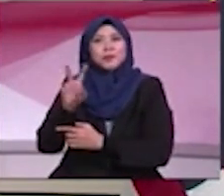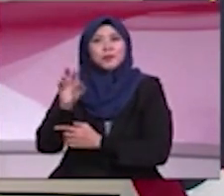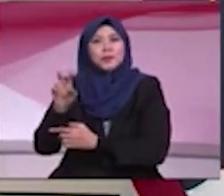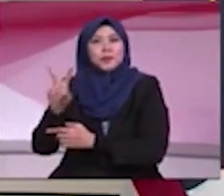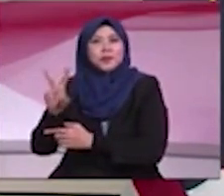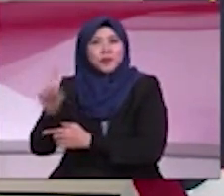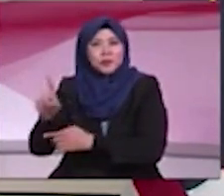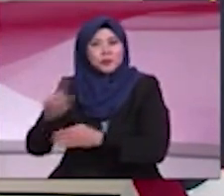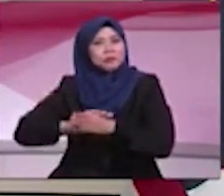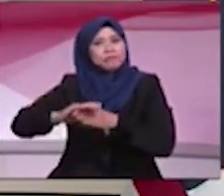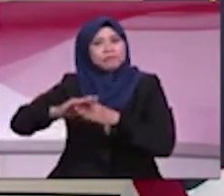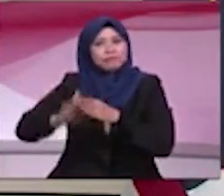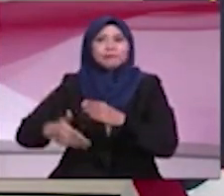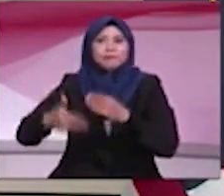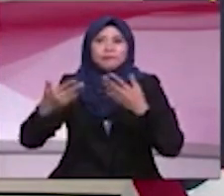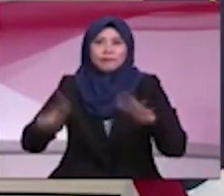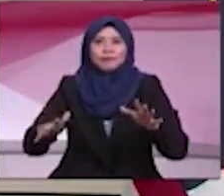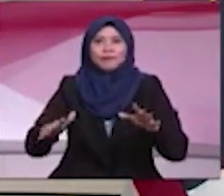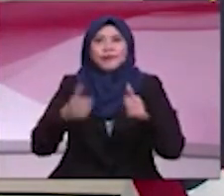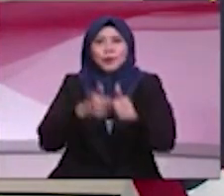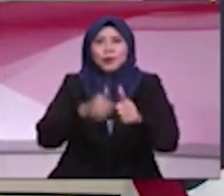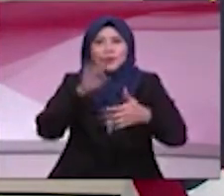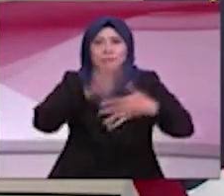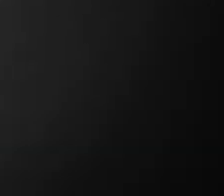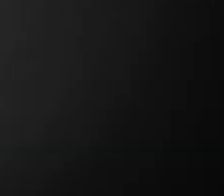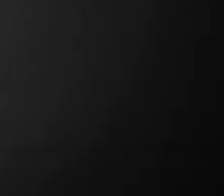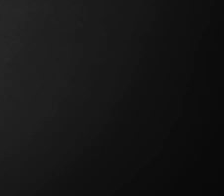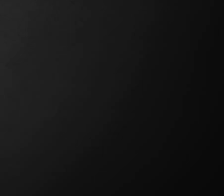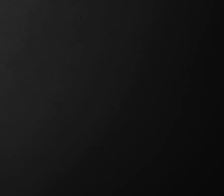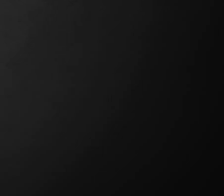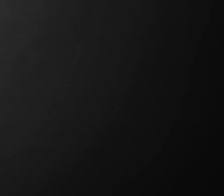21 seperti yang dijadwalkan